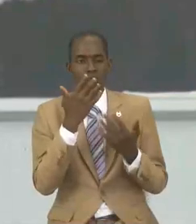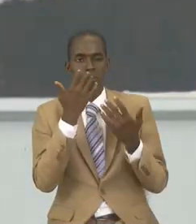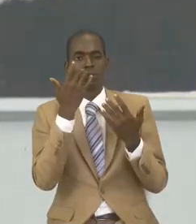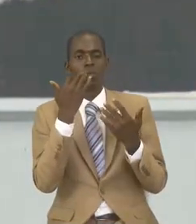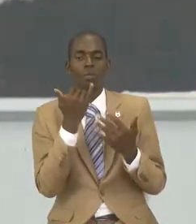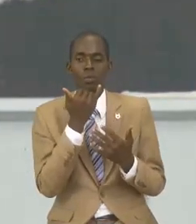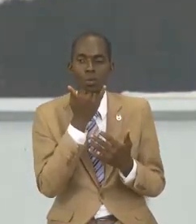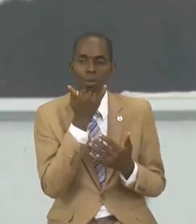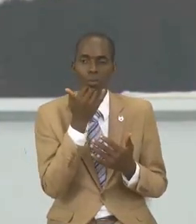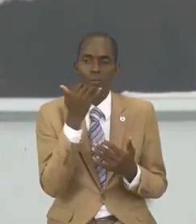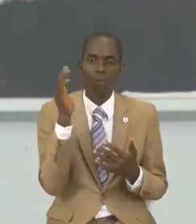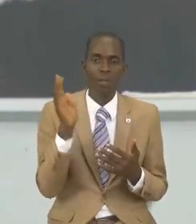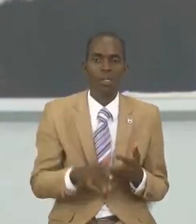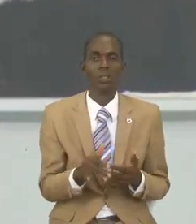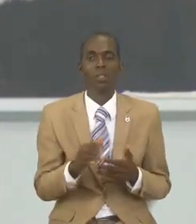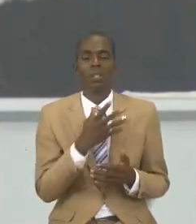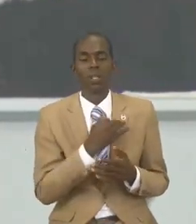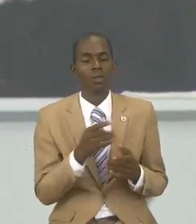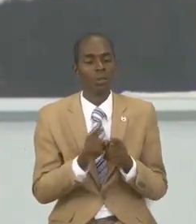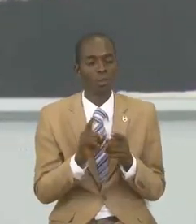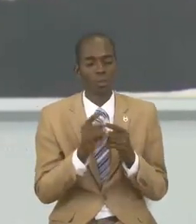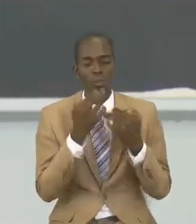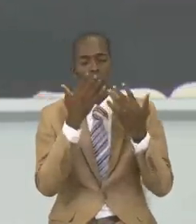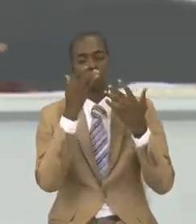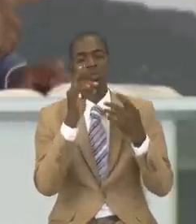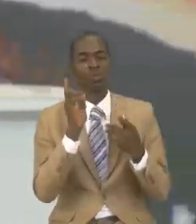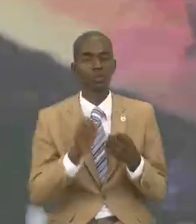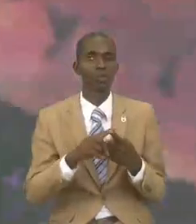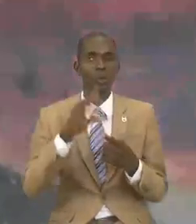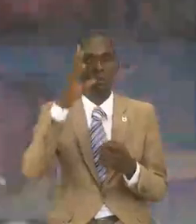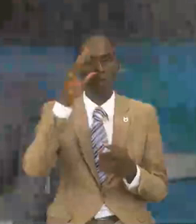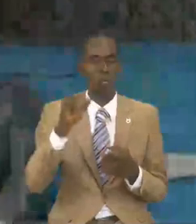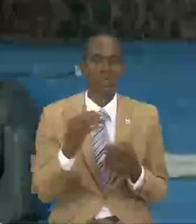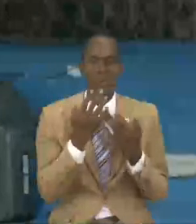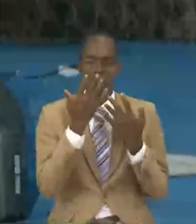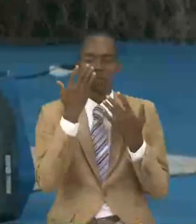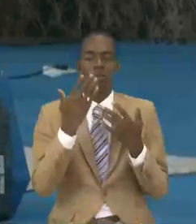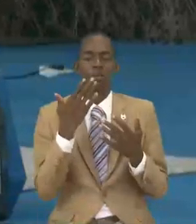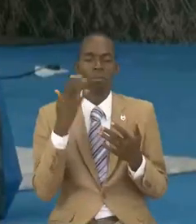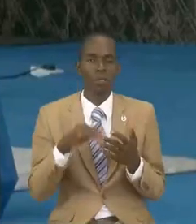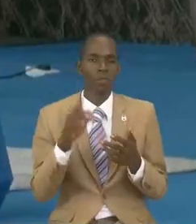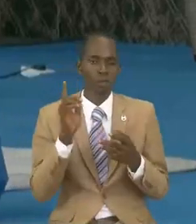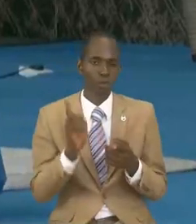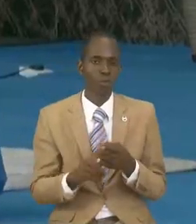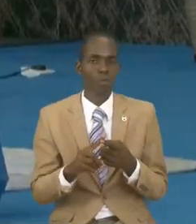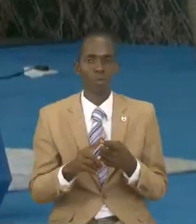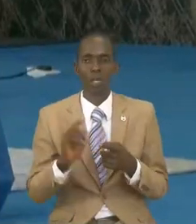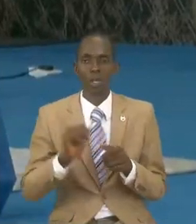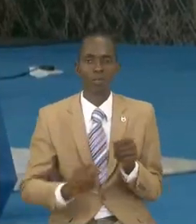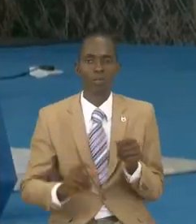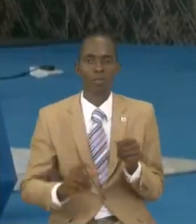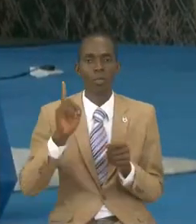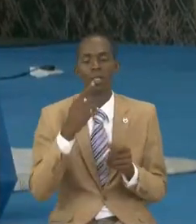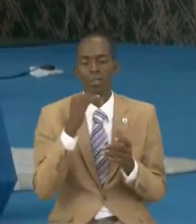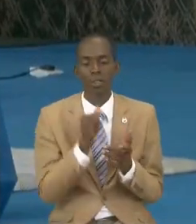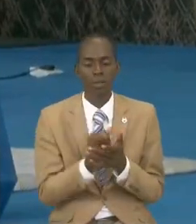habit, l'habit sale, l'habit puant, l'habit infect, l'habit sale au ciel. Et